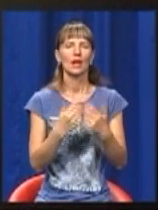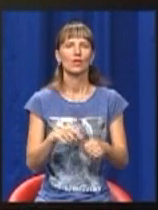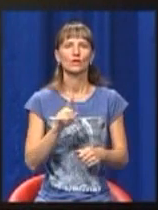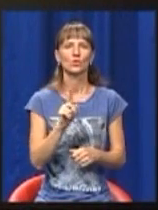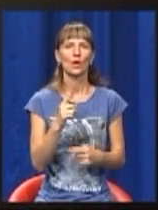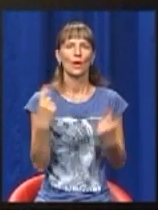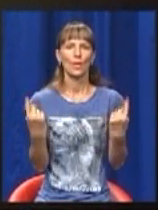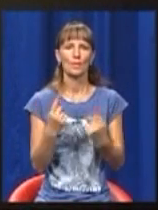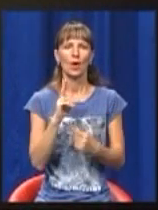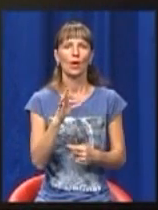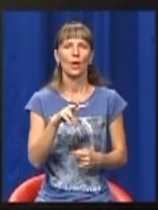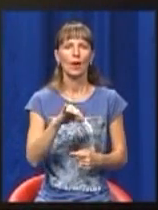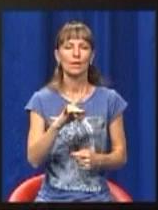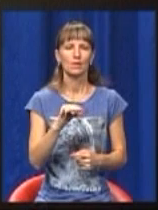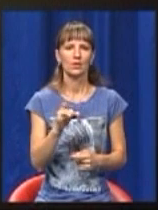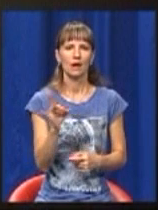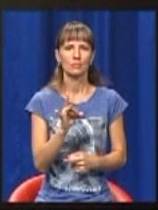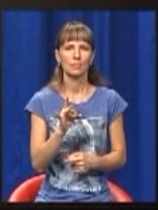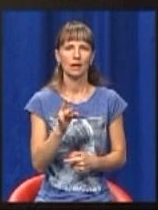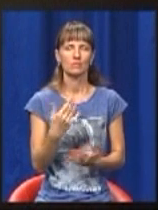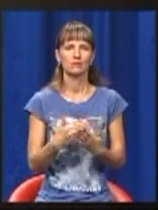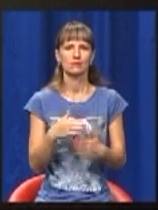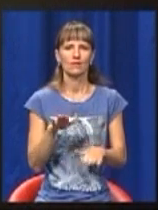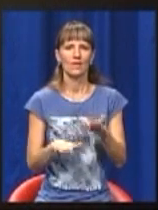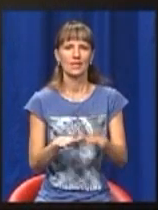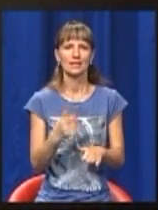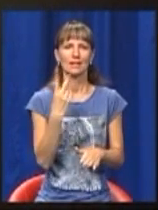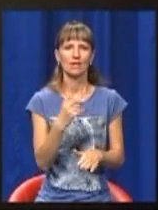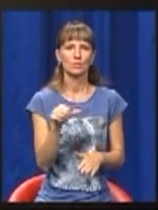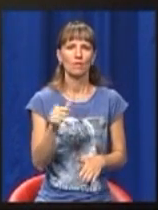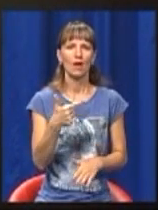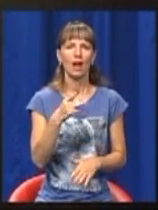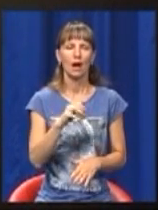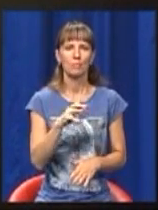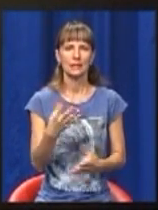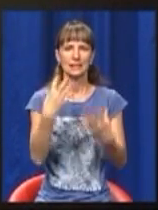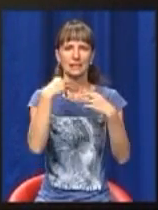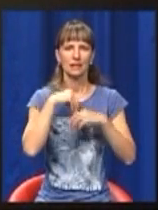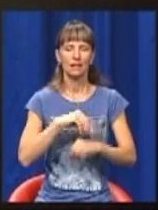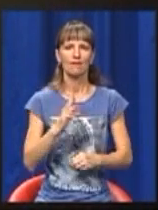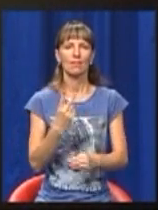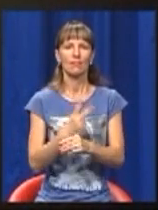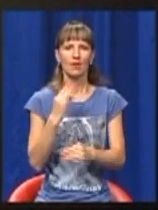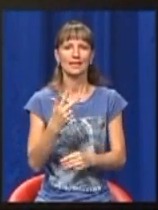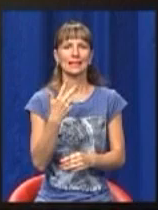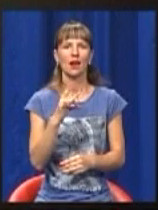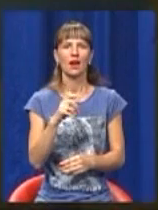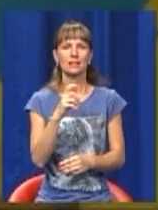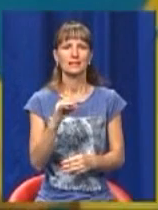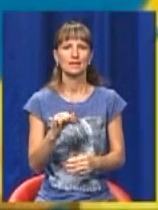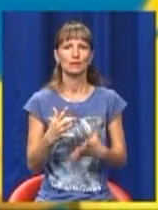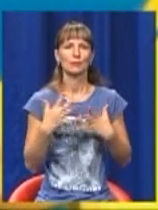що звичайнісінька колібрі досягає всього масою близько 2,5 грама, то з'їдає вона в 2, а то й в 3 рази